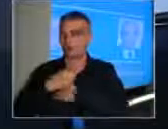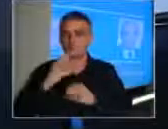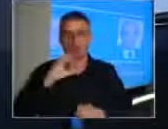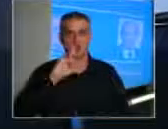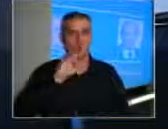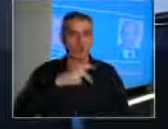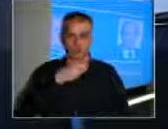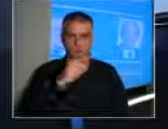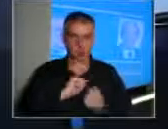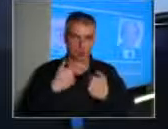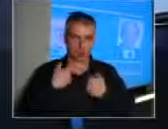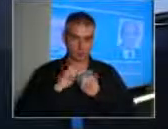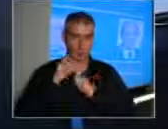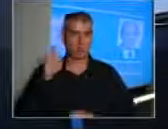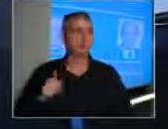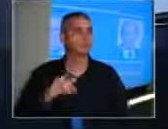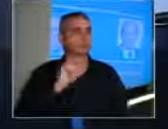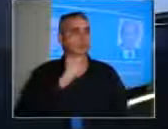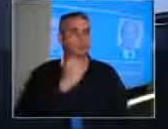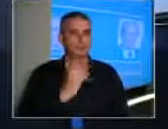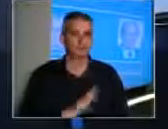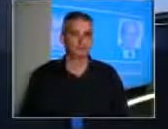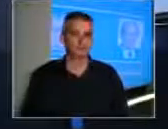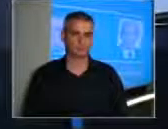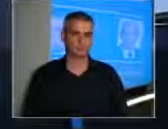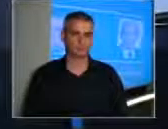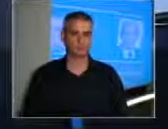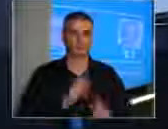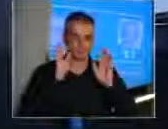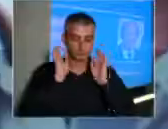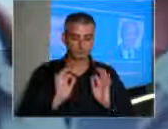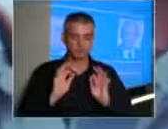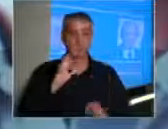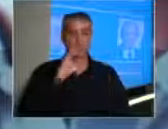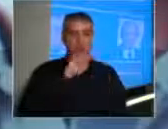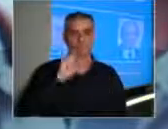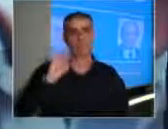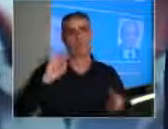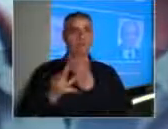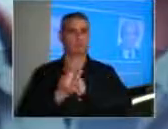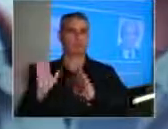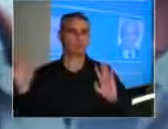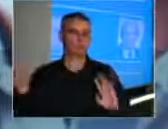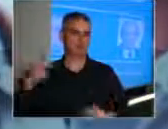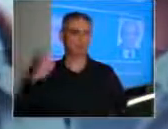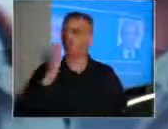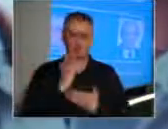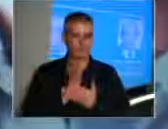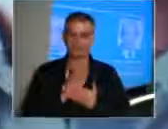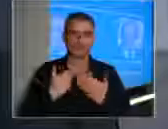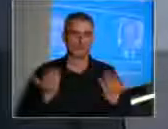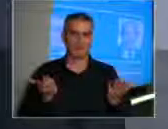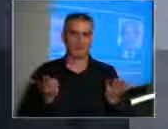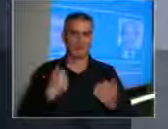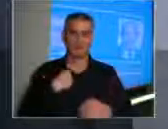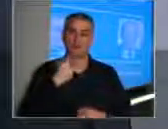שאתה יודע, זה או אני או הוא? חד משמעית, זה ממש הכחלון והאנטי כחלון. אין פה באמצע. ולכן,